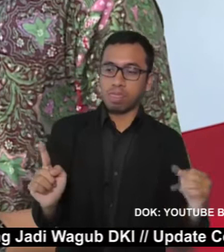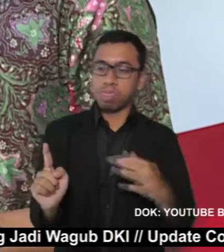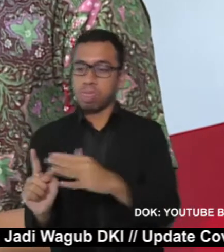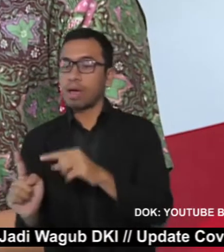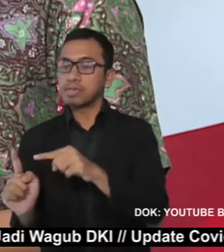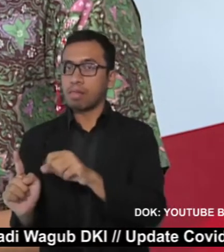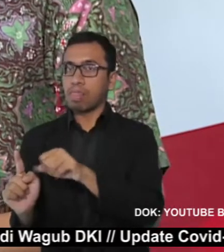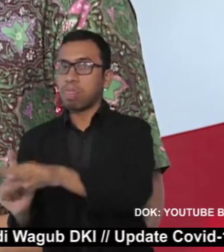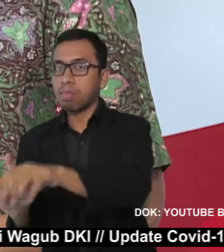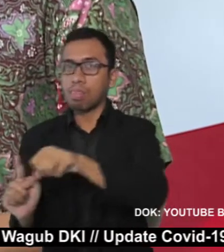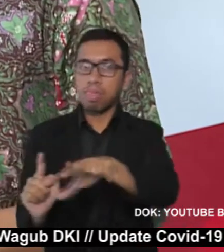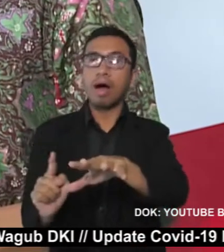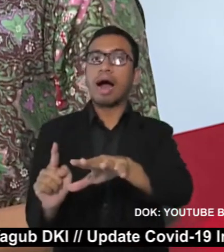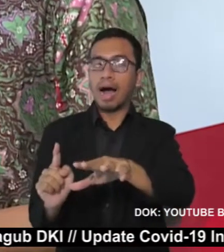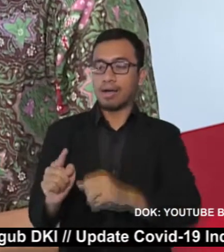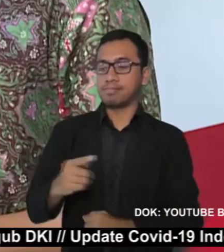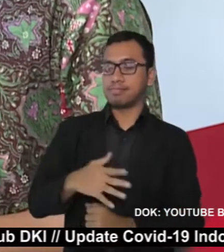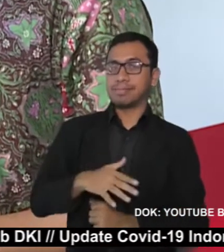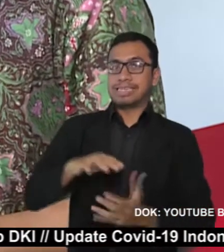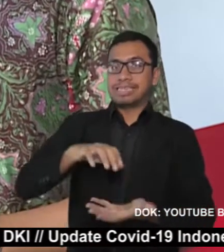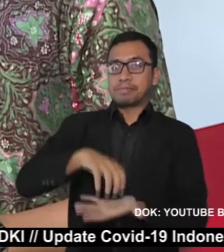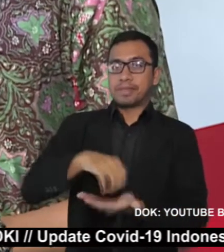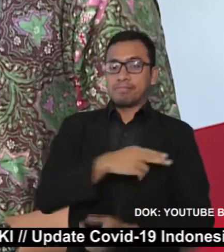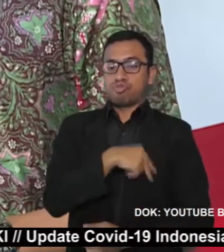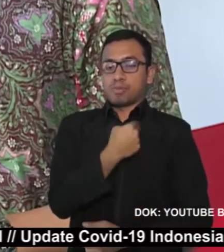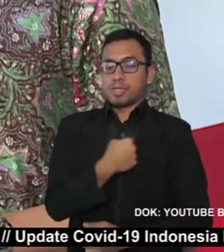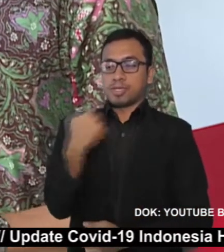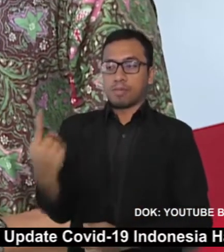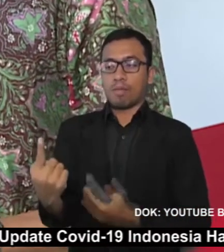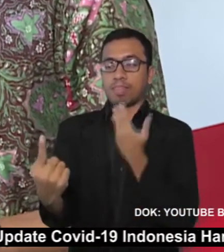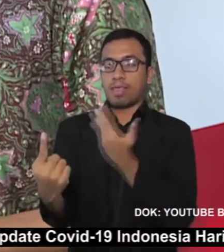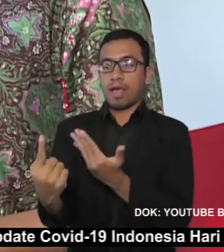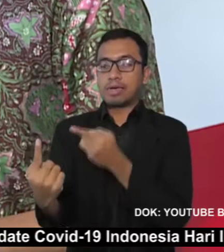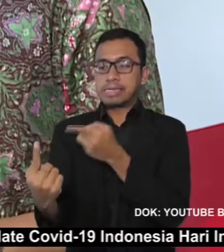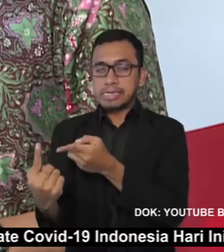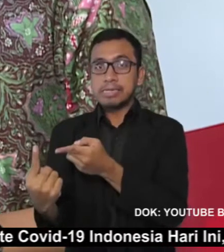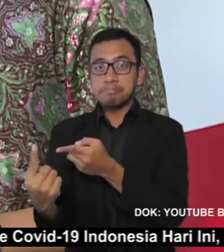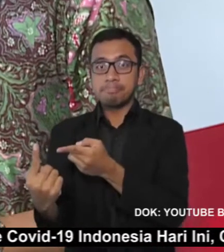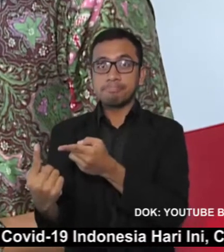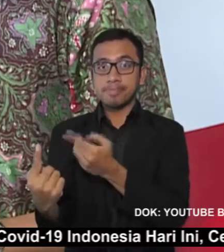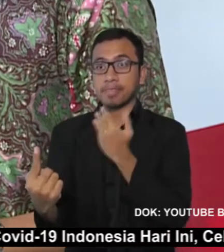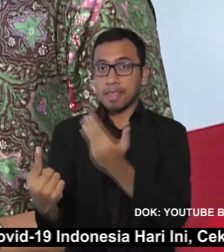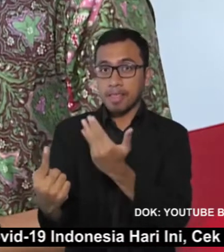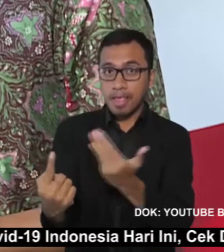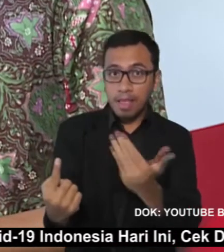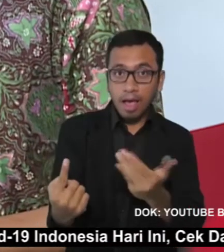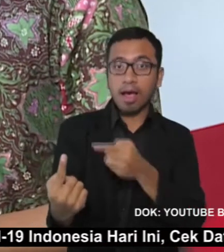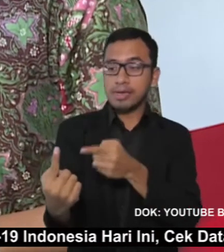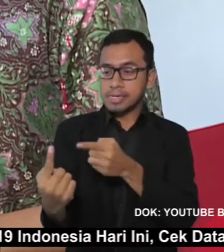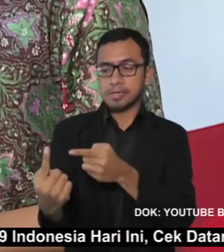melakukan wawancara dan penyelidikan epidemiologi bahwa Bapak Ibu semuanya